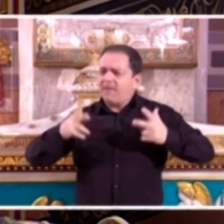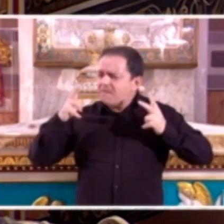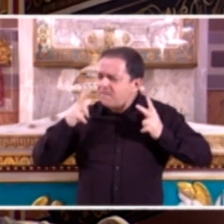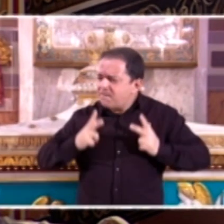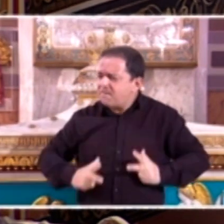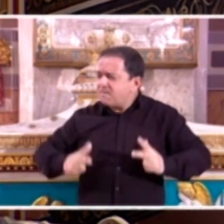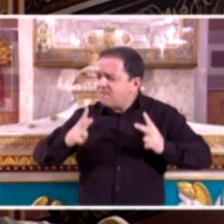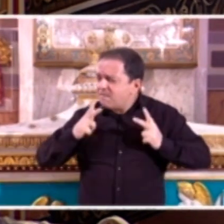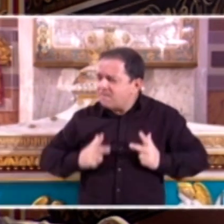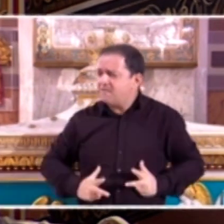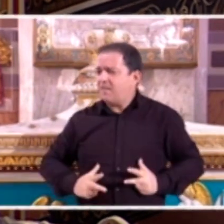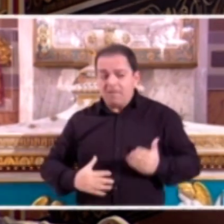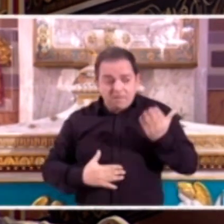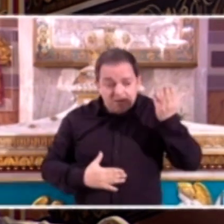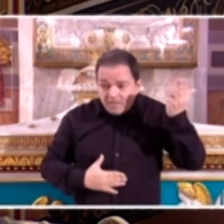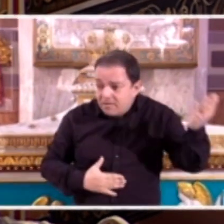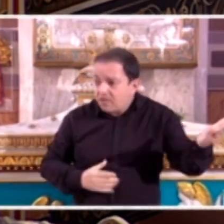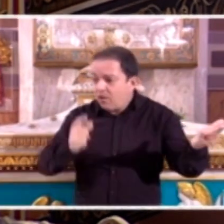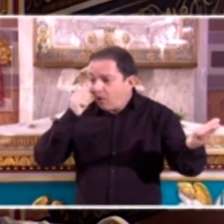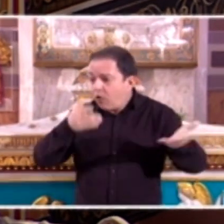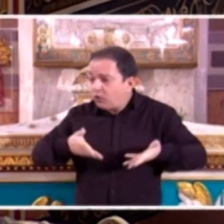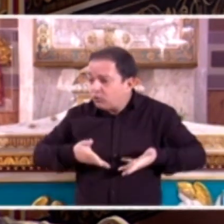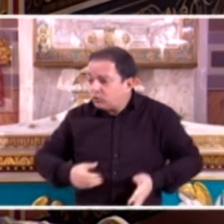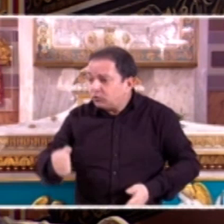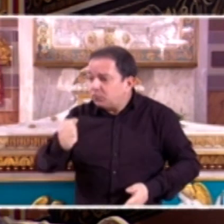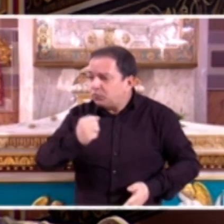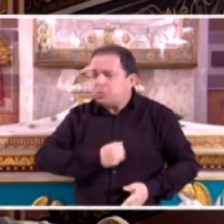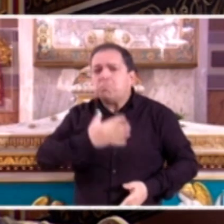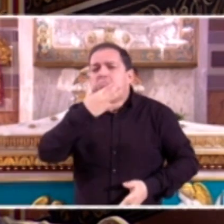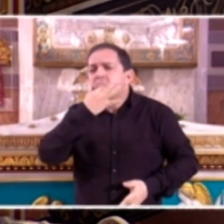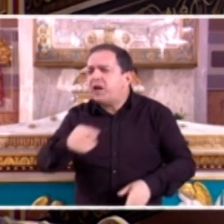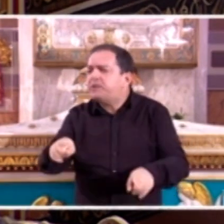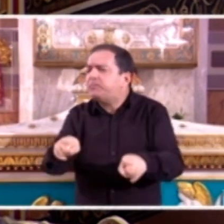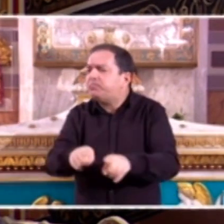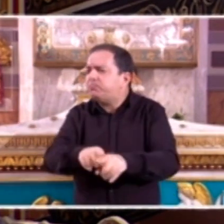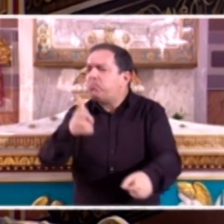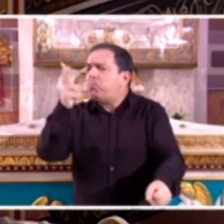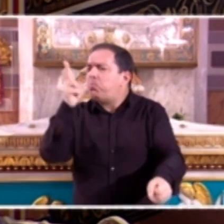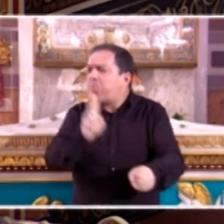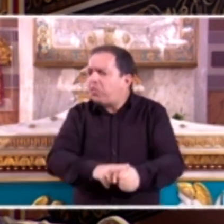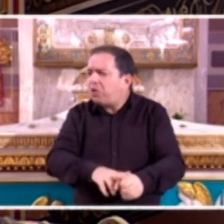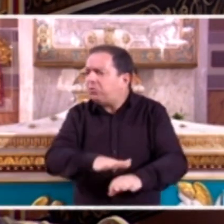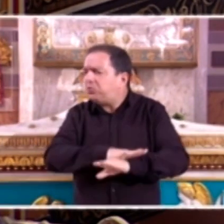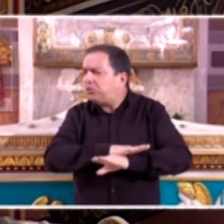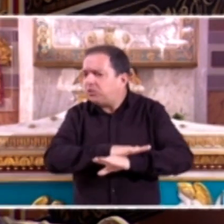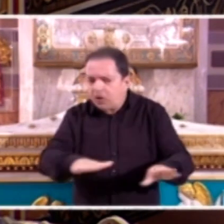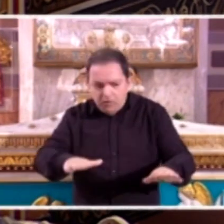εφρανθόμεν ότι ούτως ο Υιός μου νεκρός